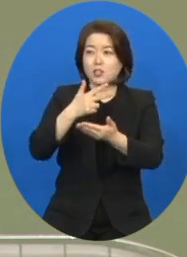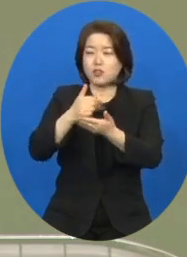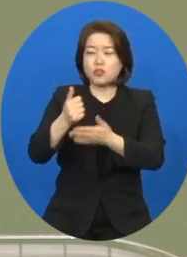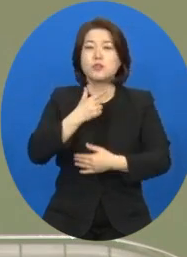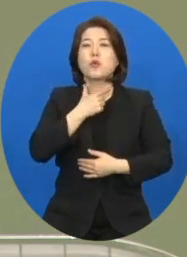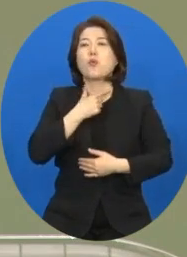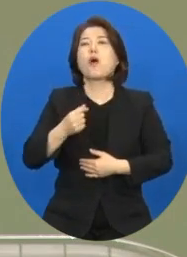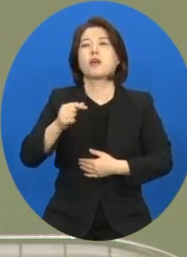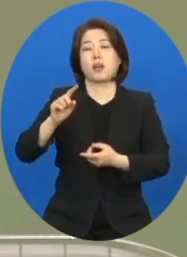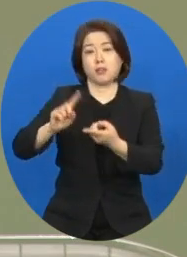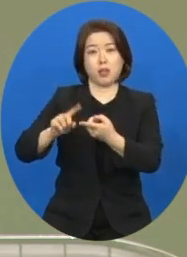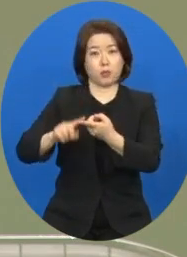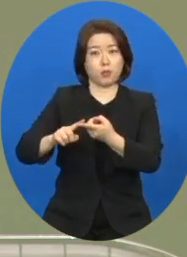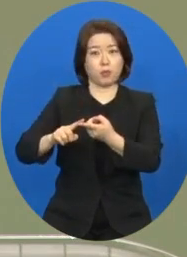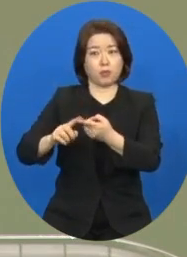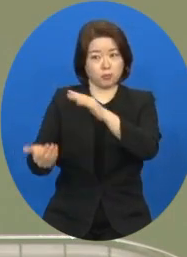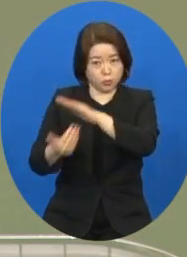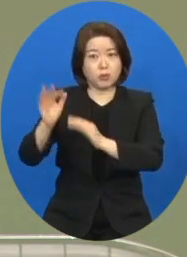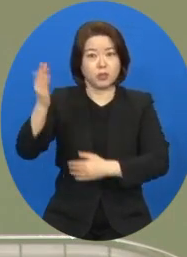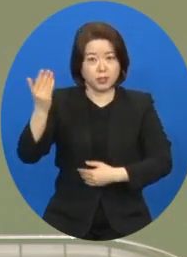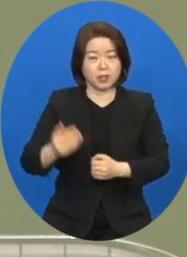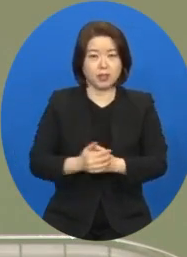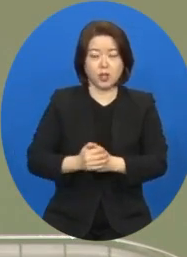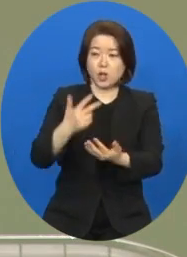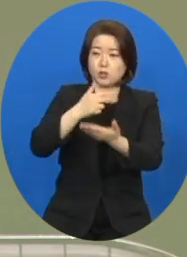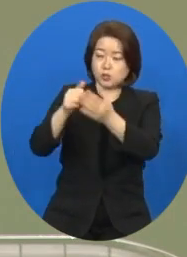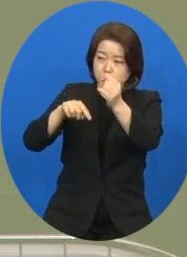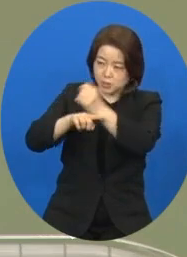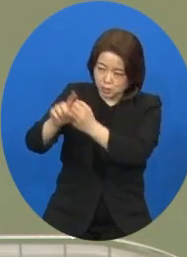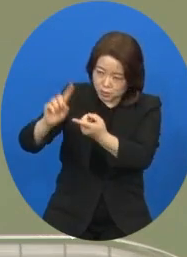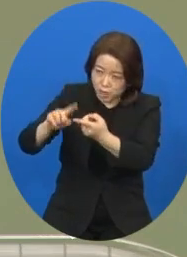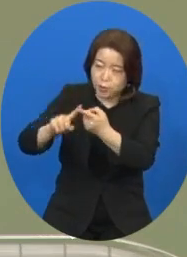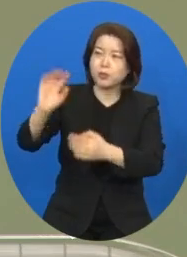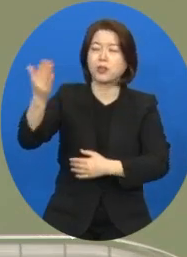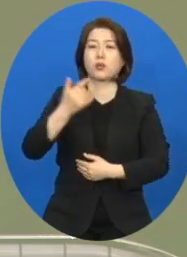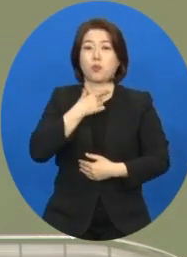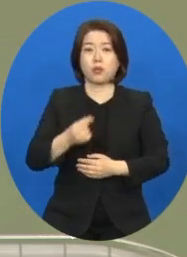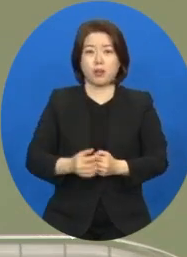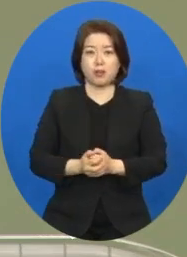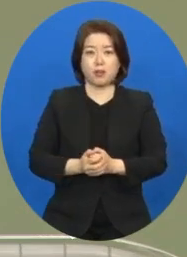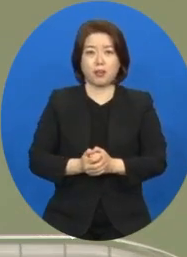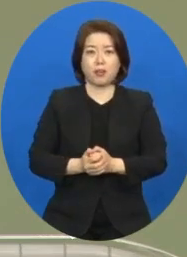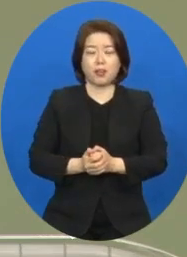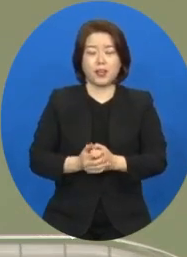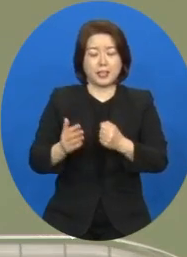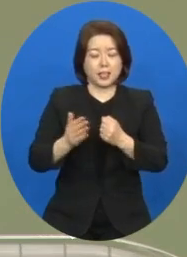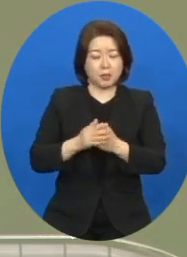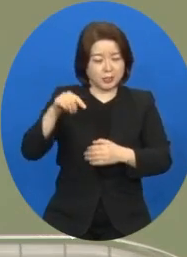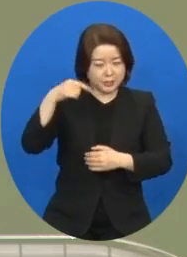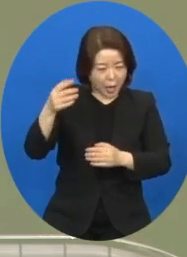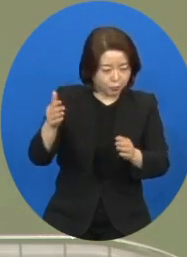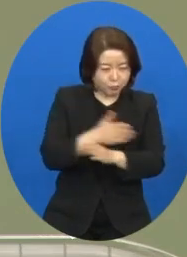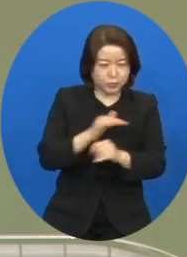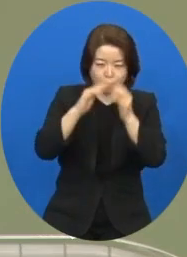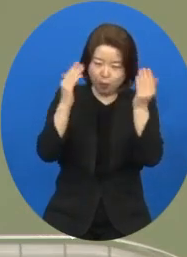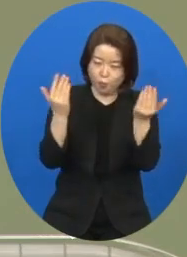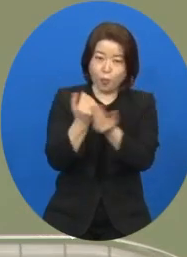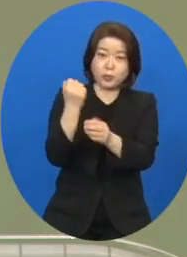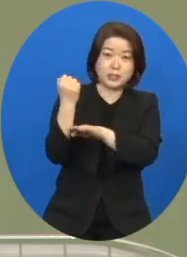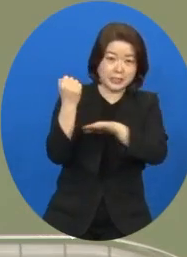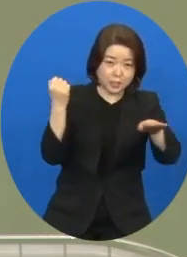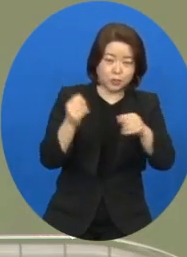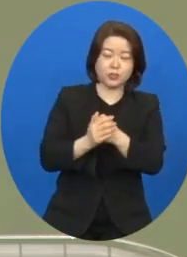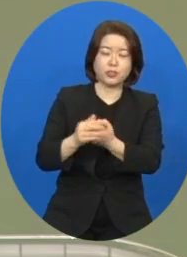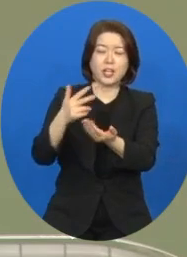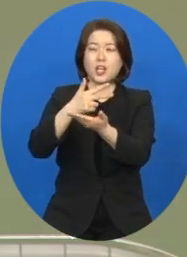원하는 대로 되겠지. 주님의 뜻대로 되기 원합니다. 그래서 모든 것의 기준은 주님이